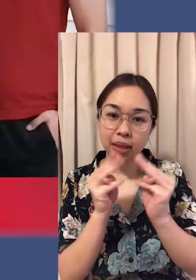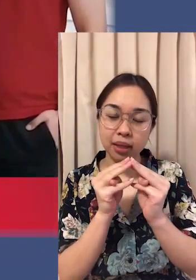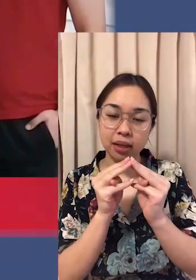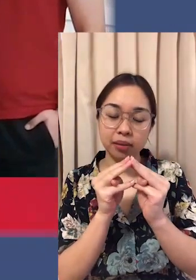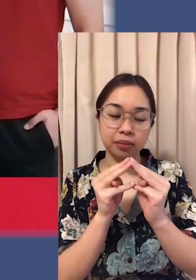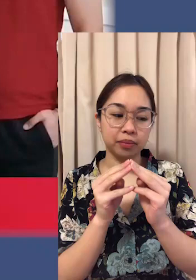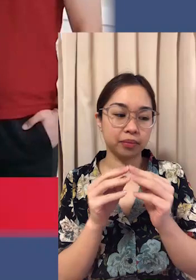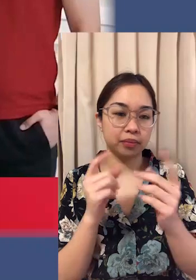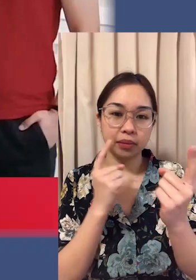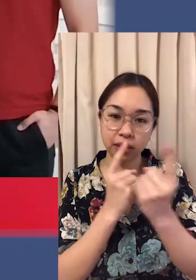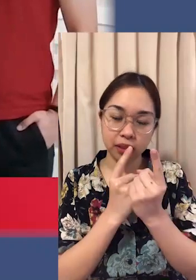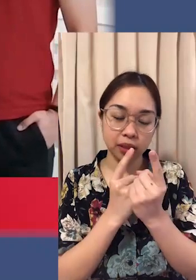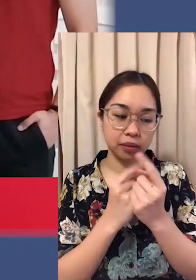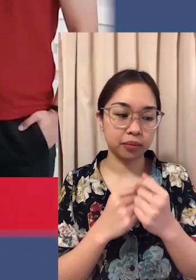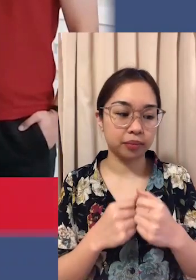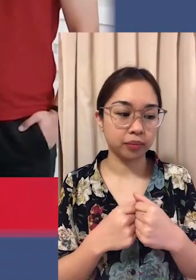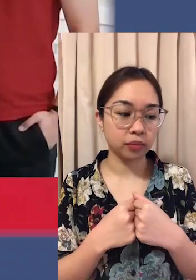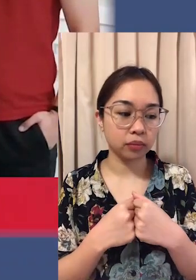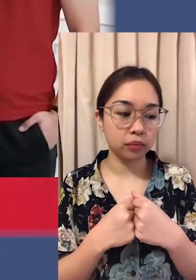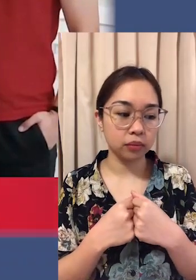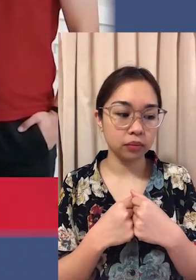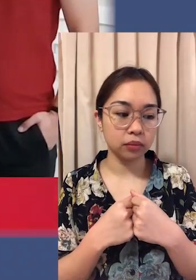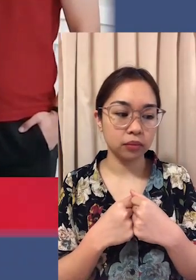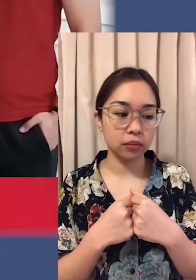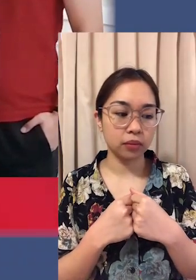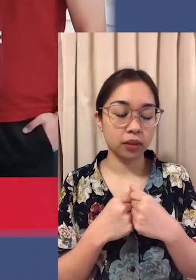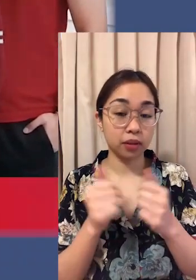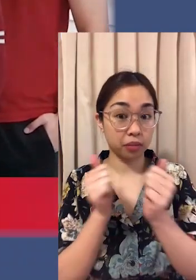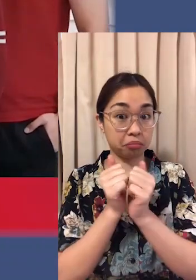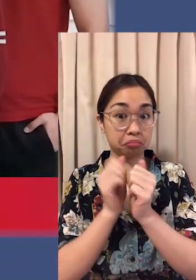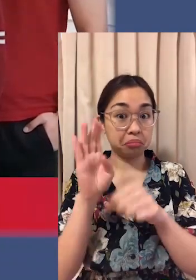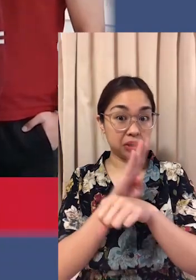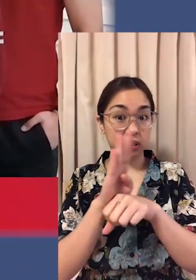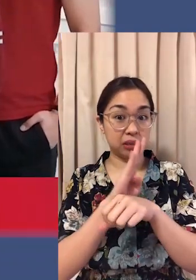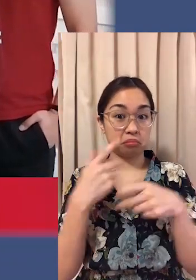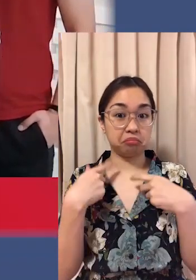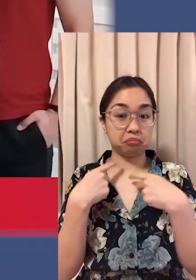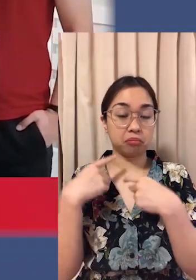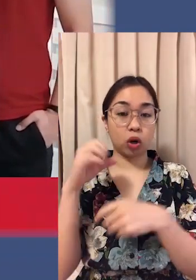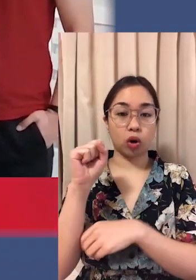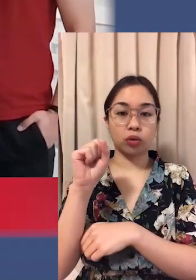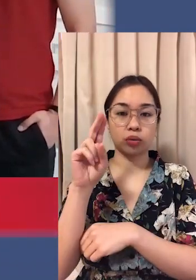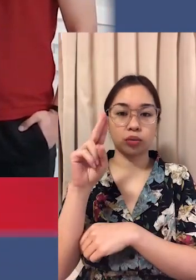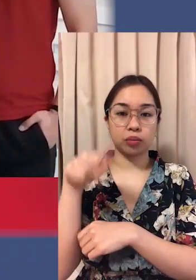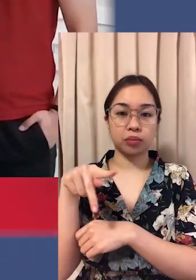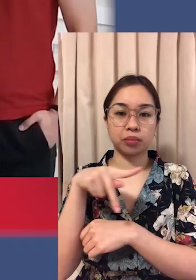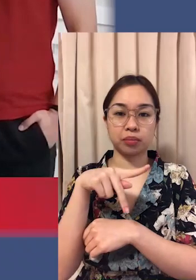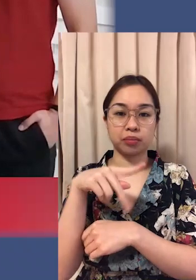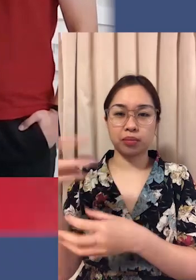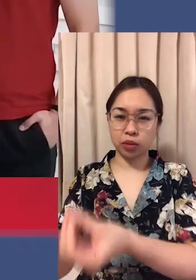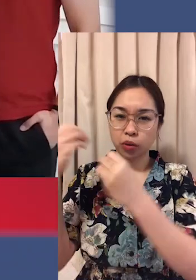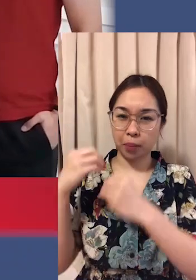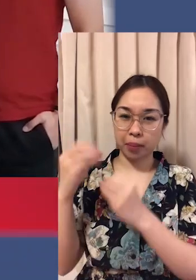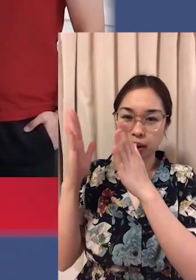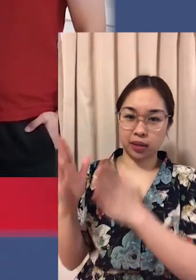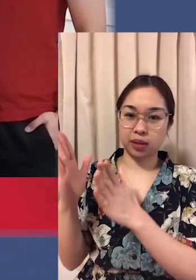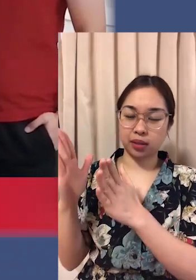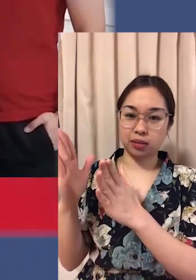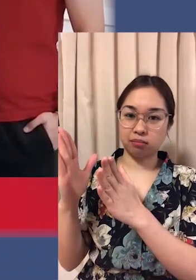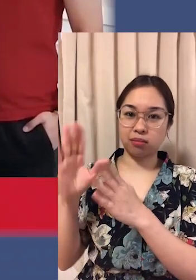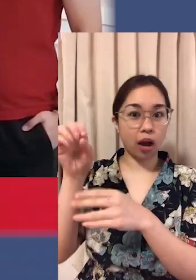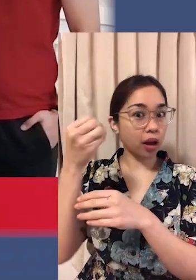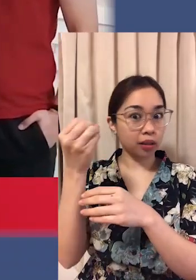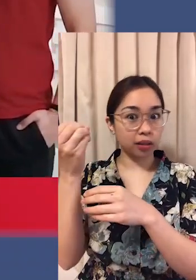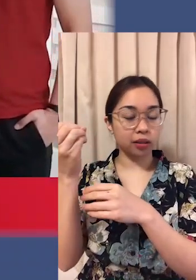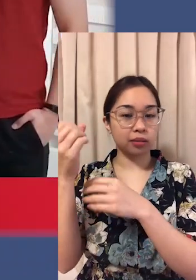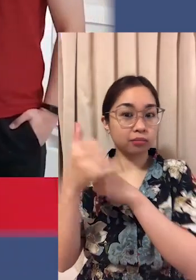para mamimit namin or may meeting kami sa aming mga supplier abroad. Kailan po, hindi ko po alam everything na ayos na po